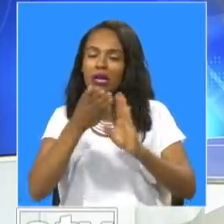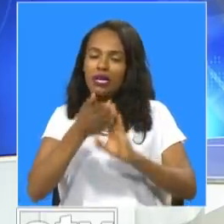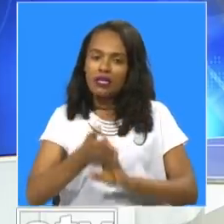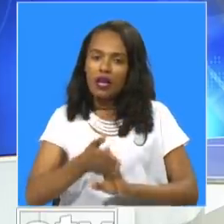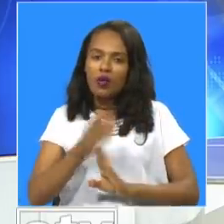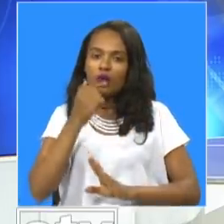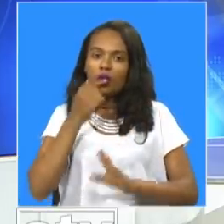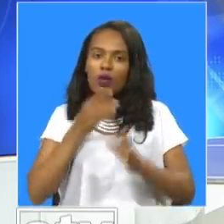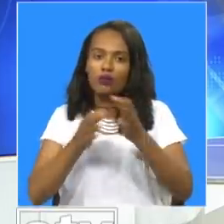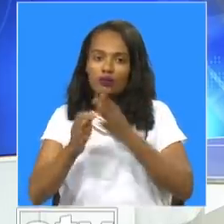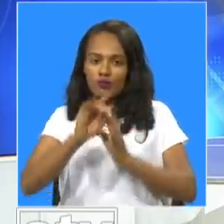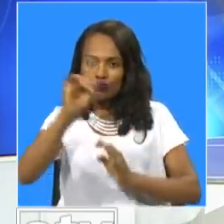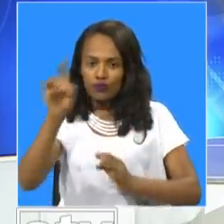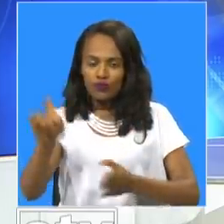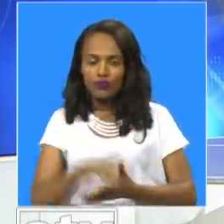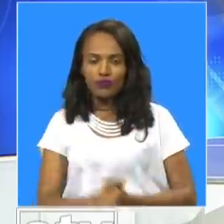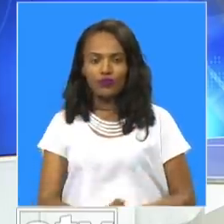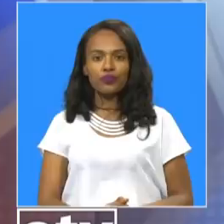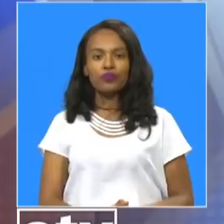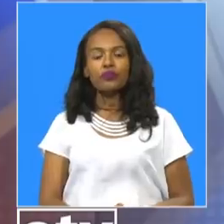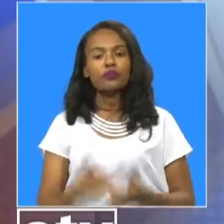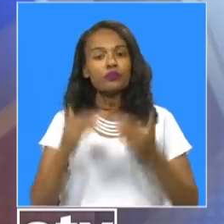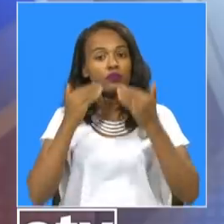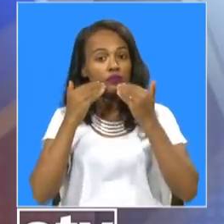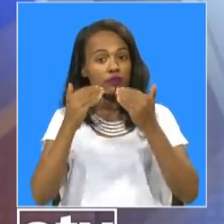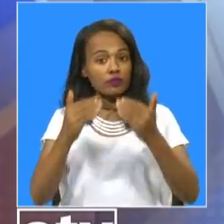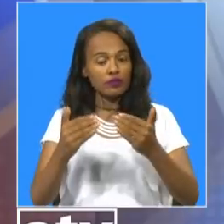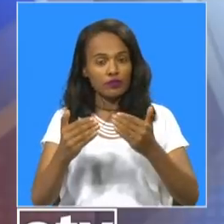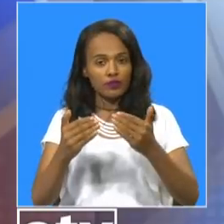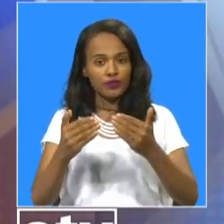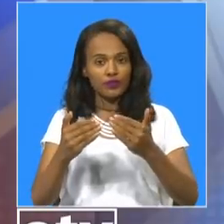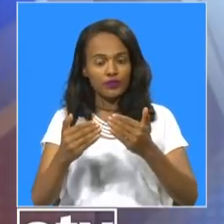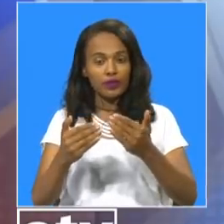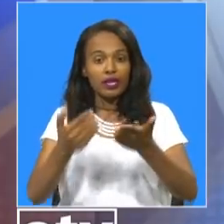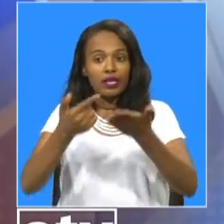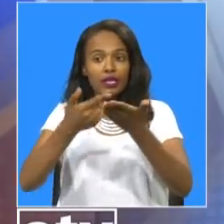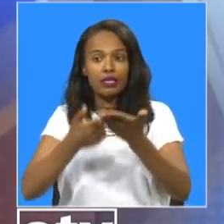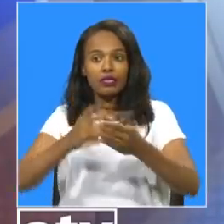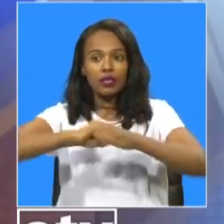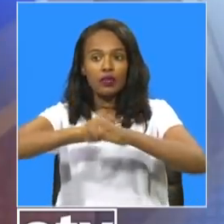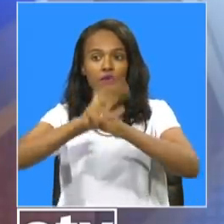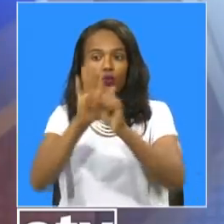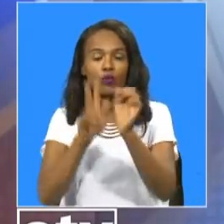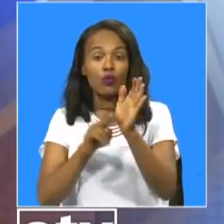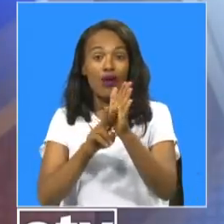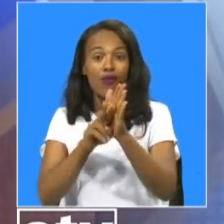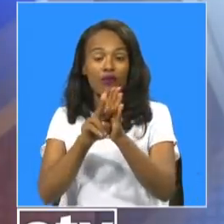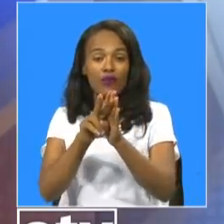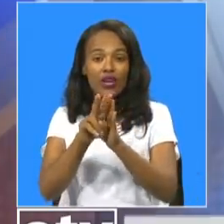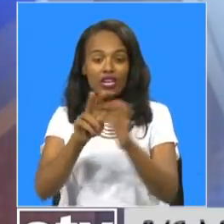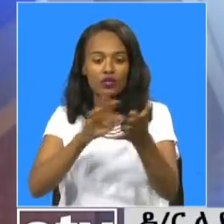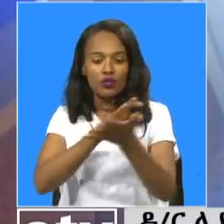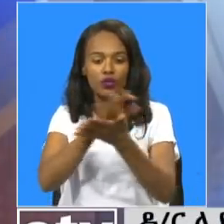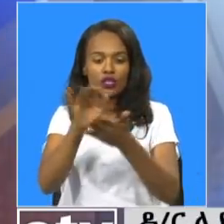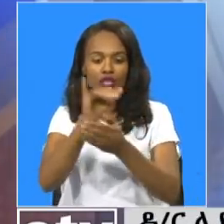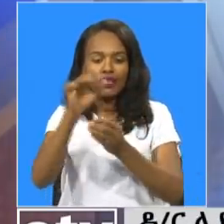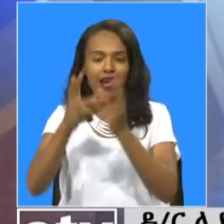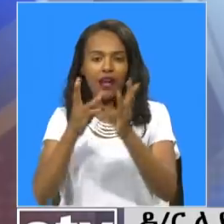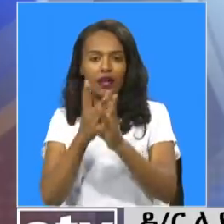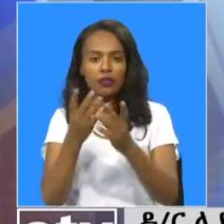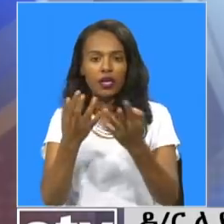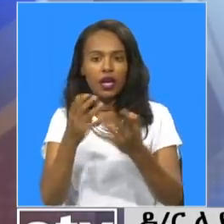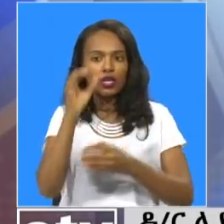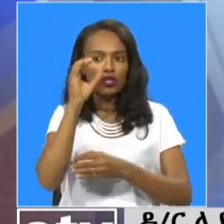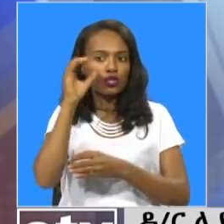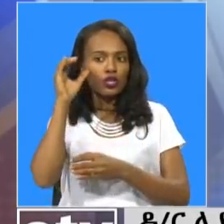የሚለውን ነጥብ እናንሳ። እሺ፣ አመሰግናለሁ። እንግዲህ የዚህ ኮሮና ቫይረስ ወረርሽኝ እንደ ዓለም በተለይ ገና